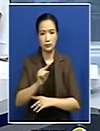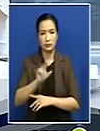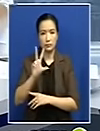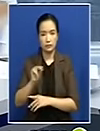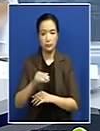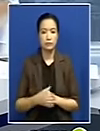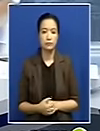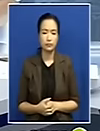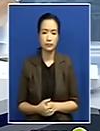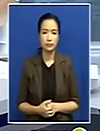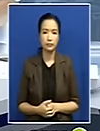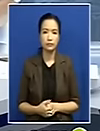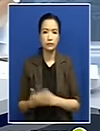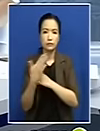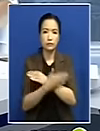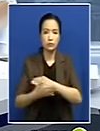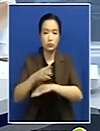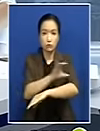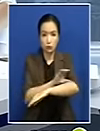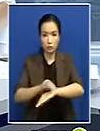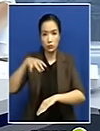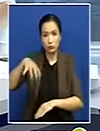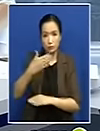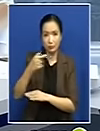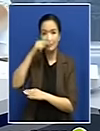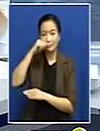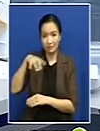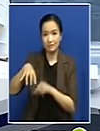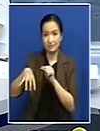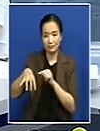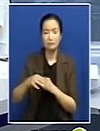างการรถไฟฟ้าขนส่งมวลชนแห่งประเทศไทยก็จะเป็นคนเจรจารฟม.ก็จะดำเนินการในเรื่องนี้นะครับ